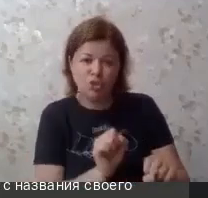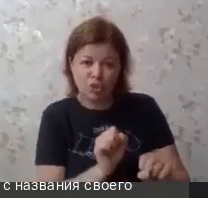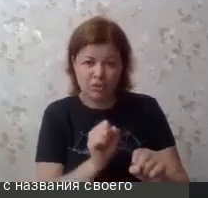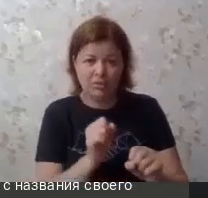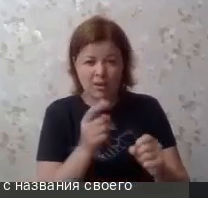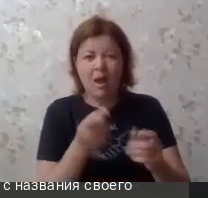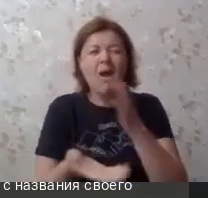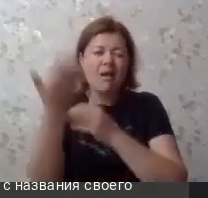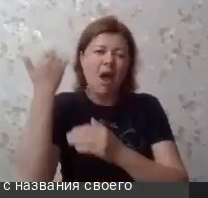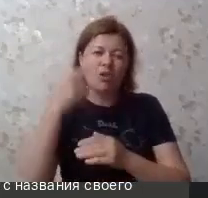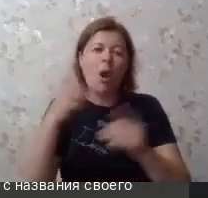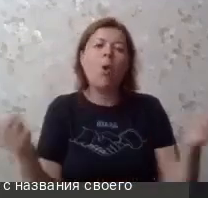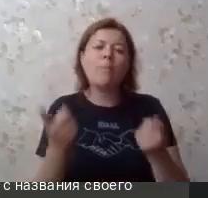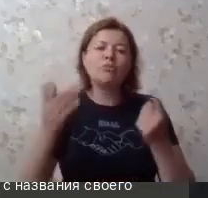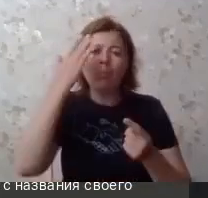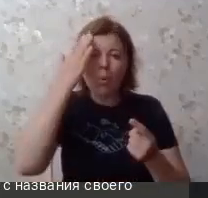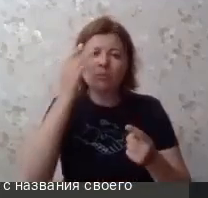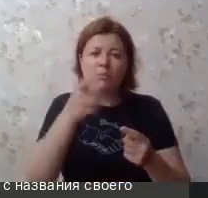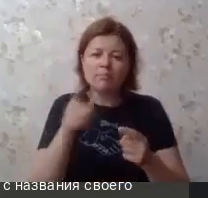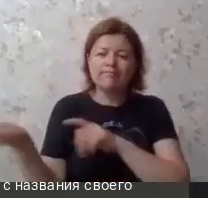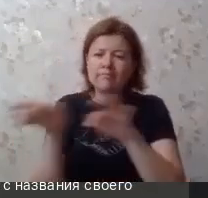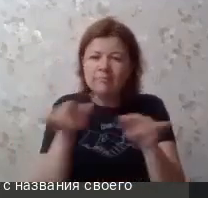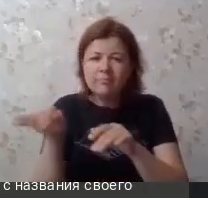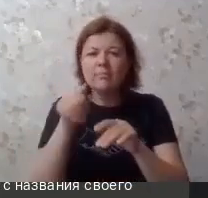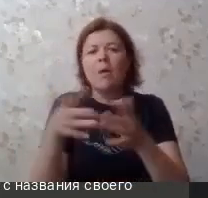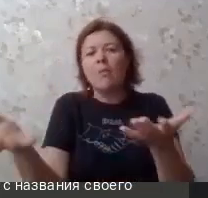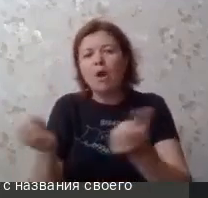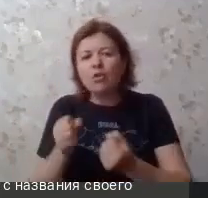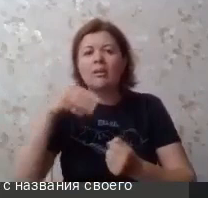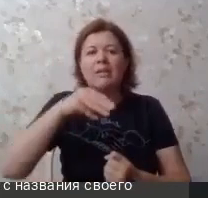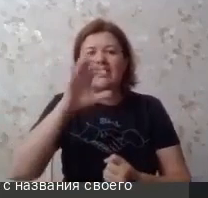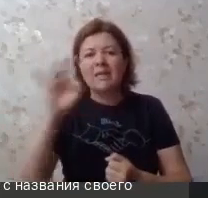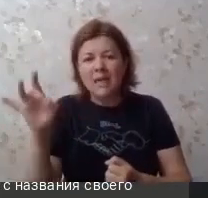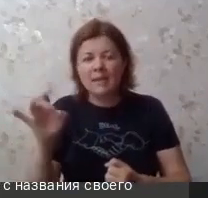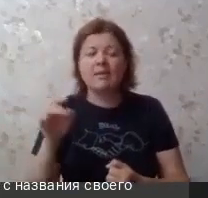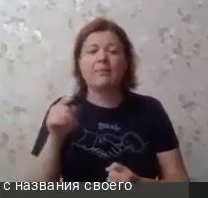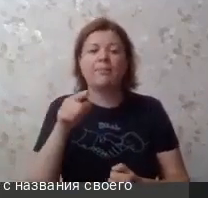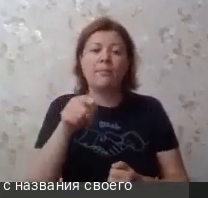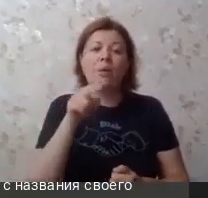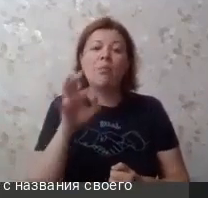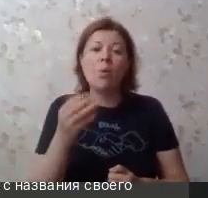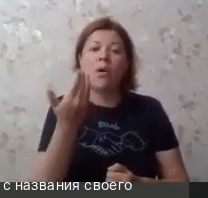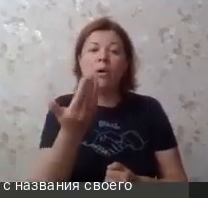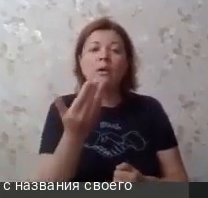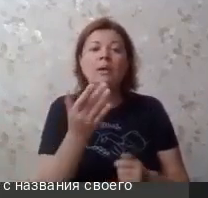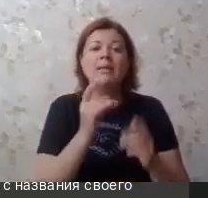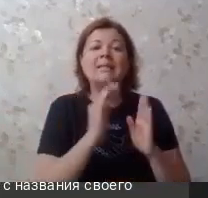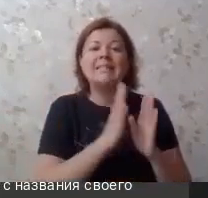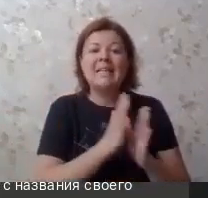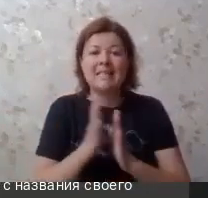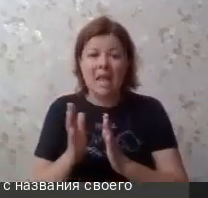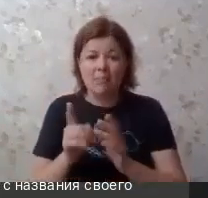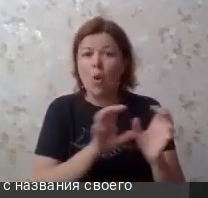обычным способом, да, когда вы получаете сразу же этот ТСР по системе обеспечения,